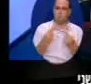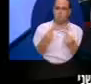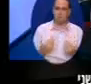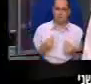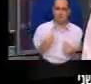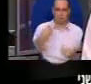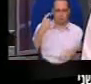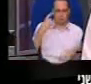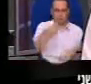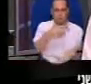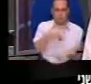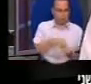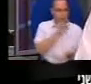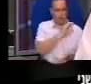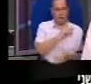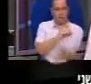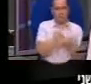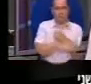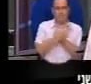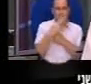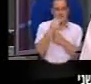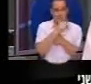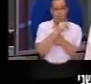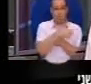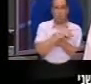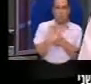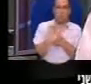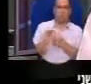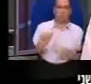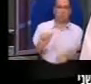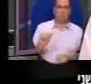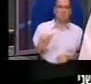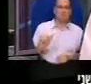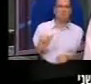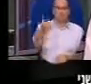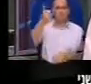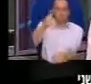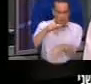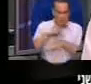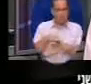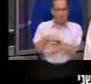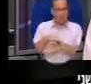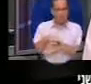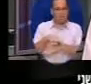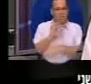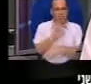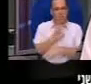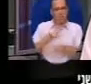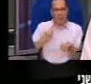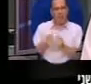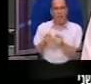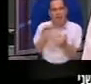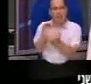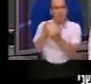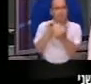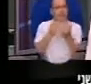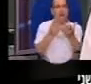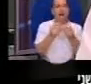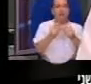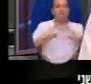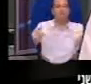שהקמפוס באוניברסיטה העברית ממש מוביל, הוא הראשון שהולך בכיוון של הנגשה רב תרבותית. היינו מאוד